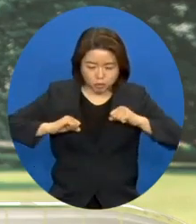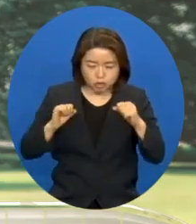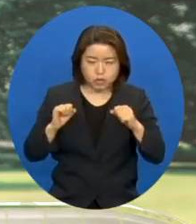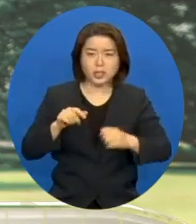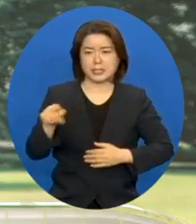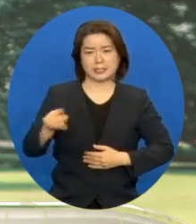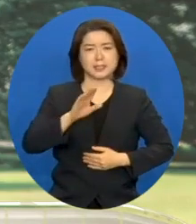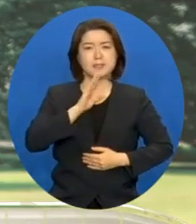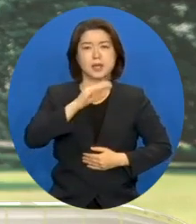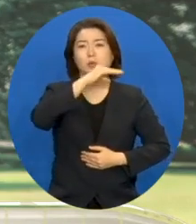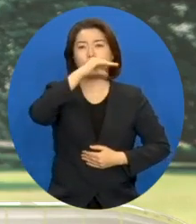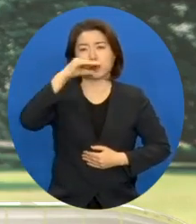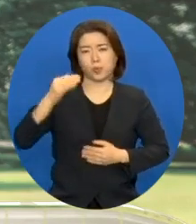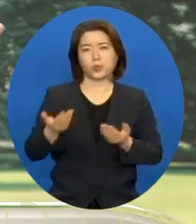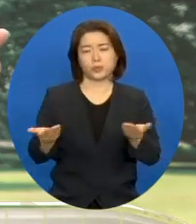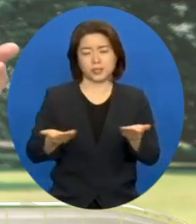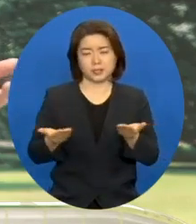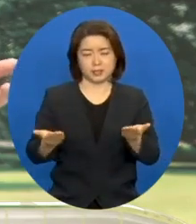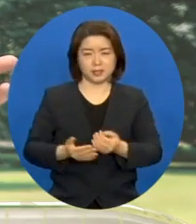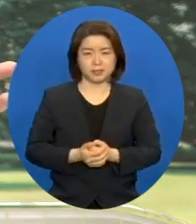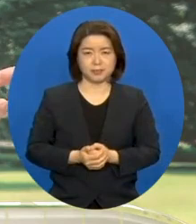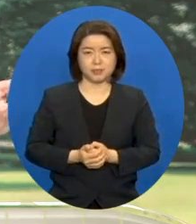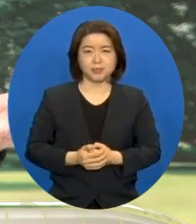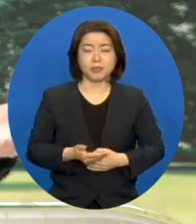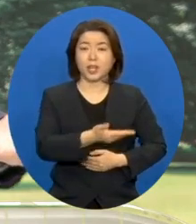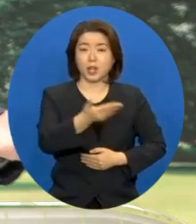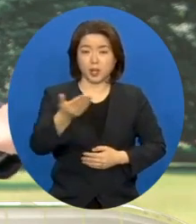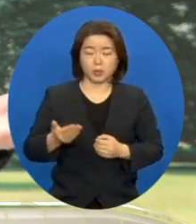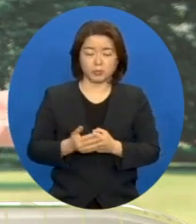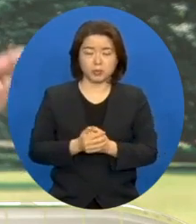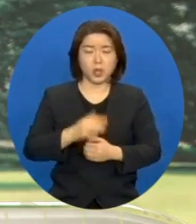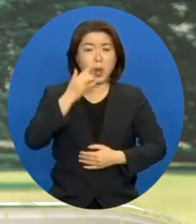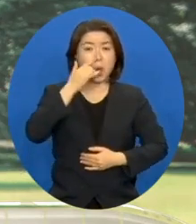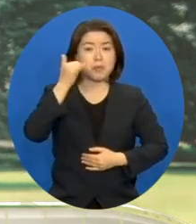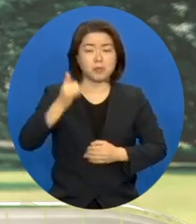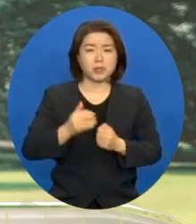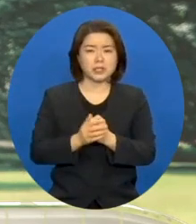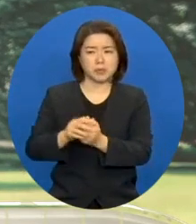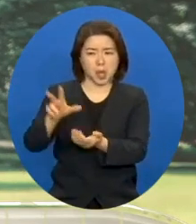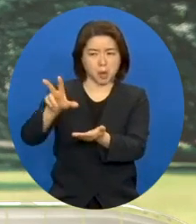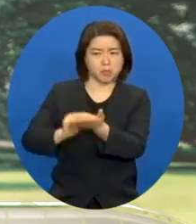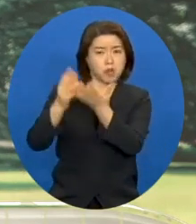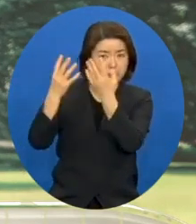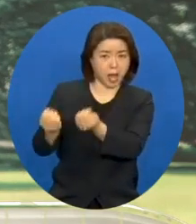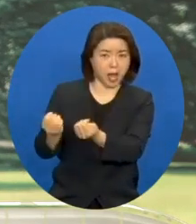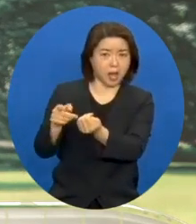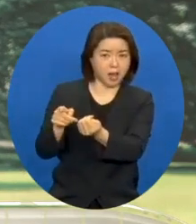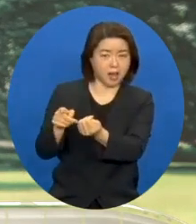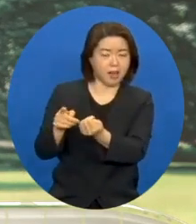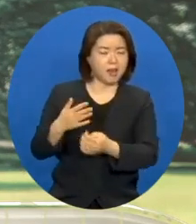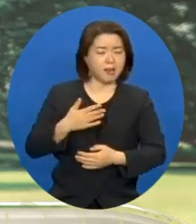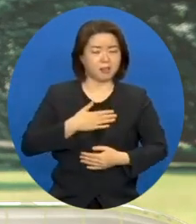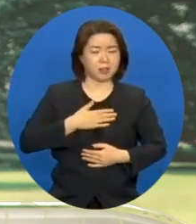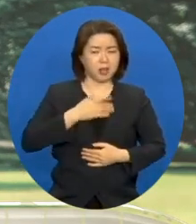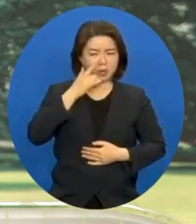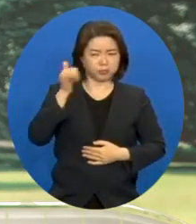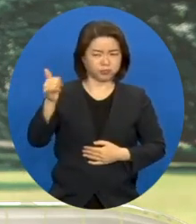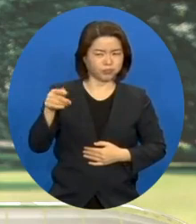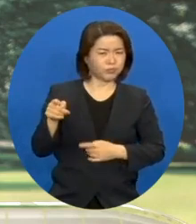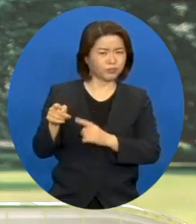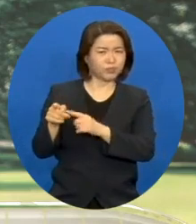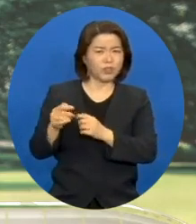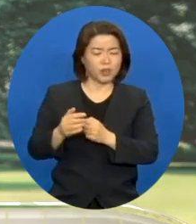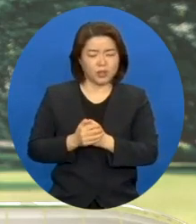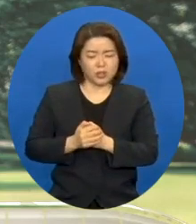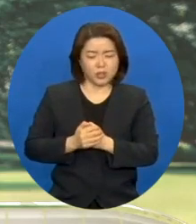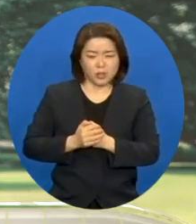거예요. 여러분, 부모님이 문제가 많아서 나는 부모님에게 순종하고